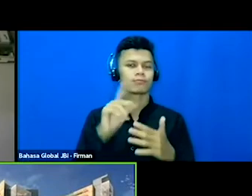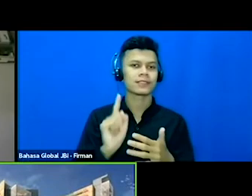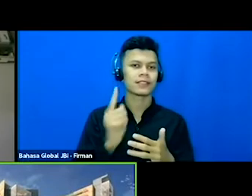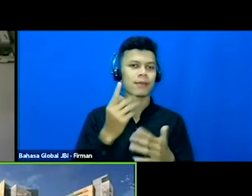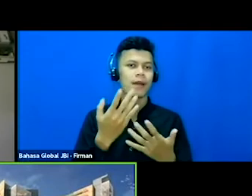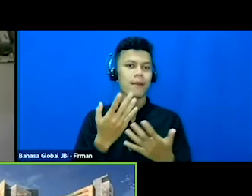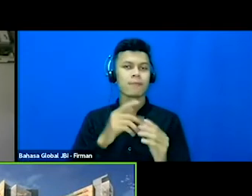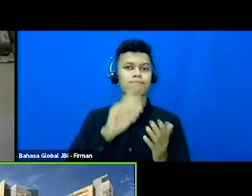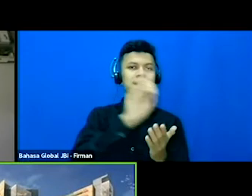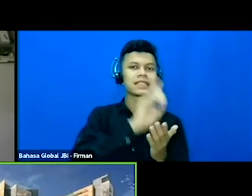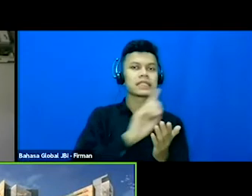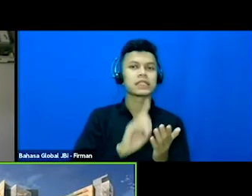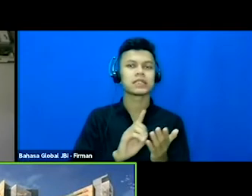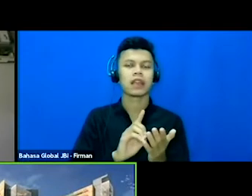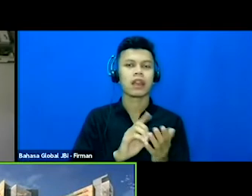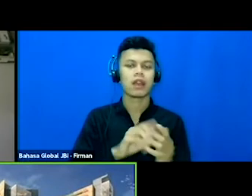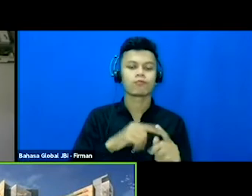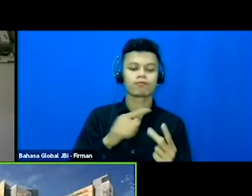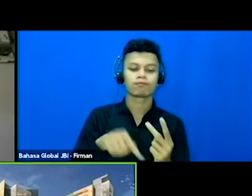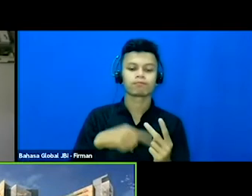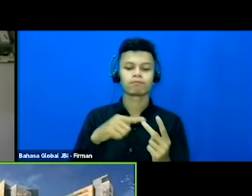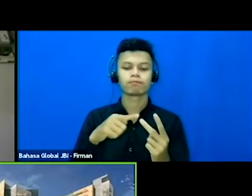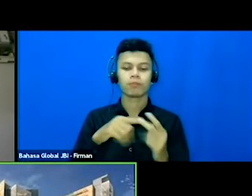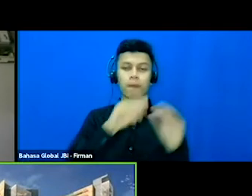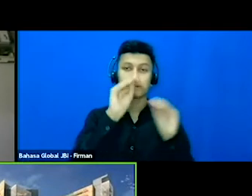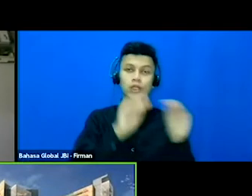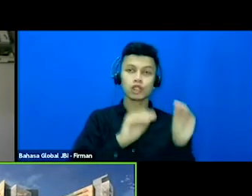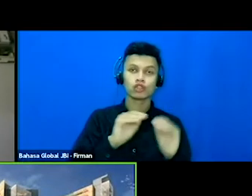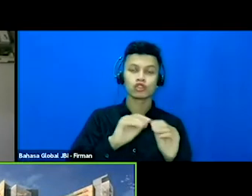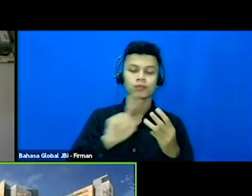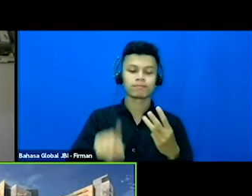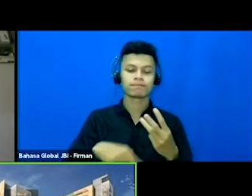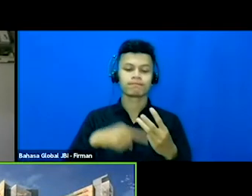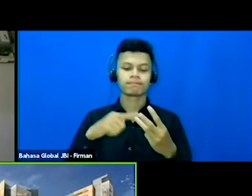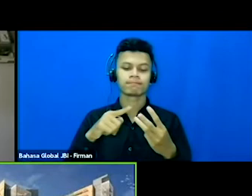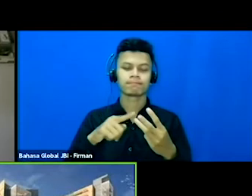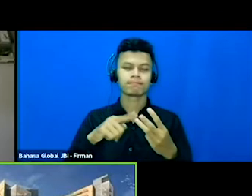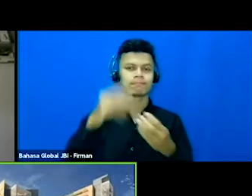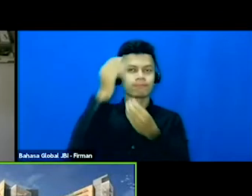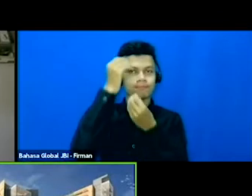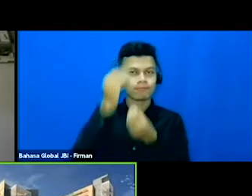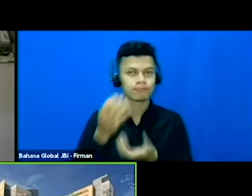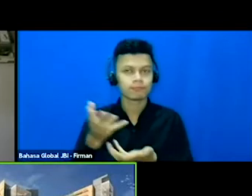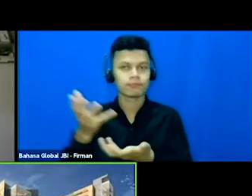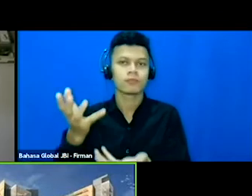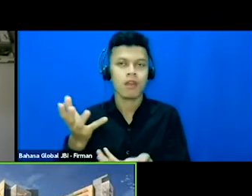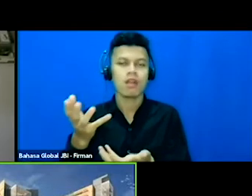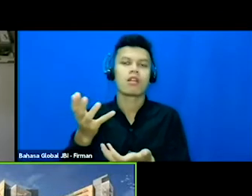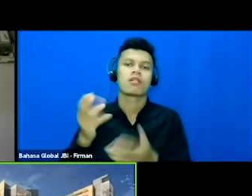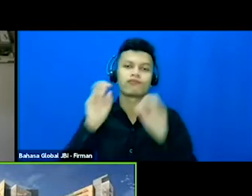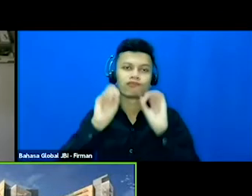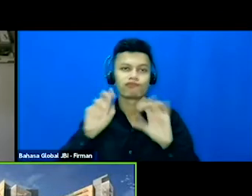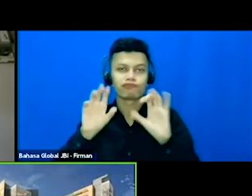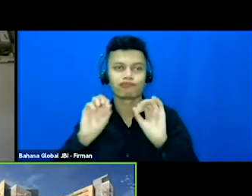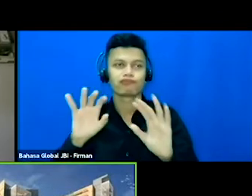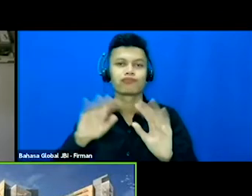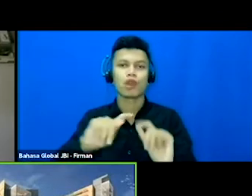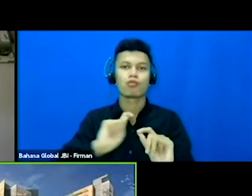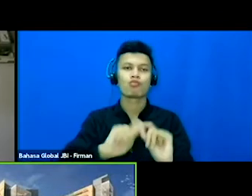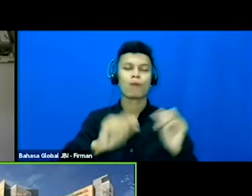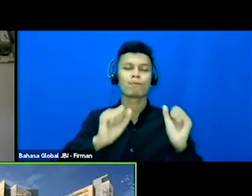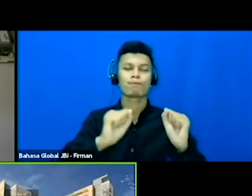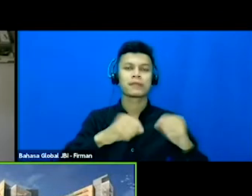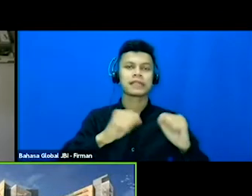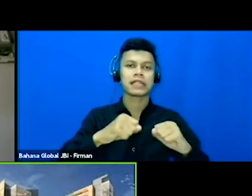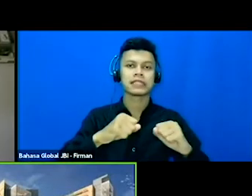mendesain kemudian menyusun dan menyampaikan informasi menawarkan membuat perjanjian